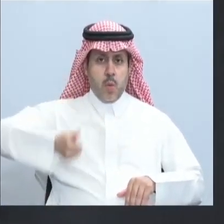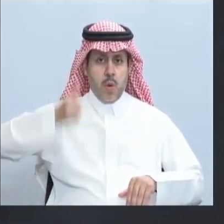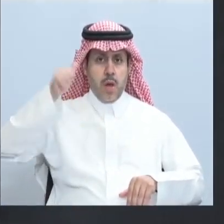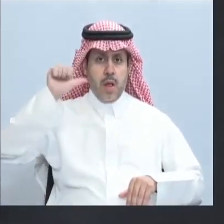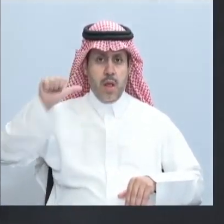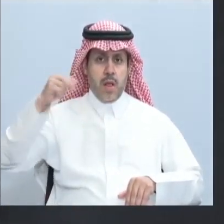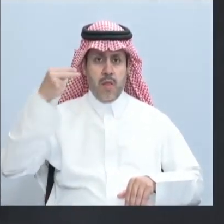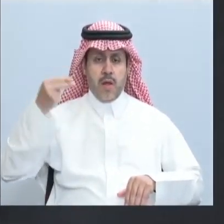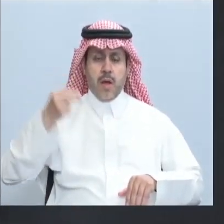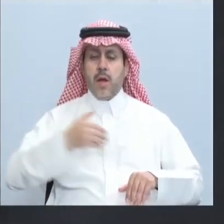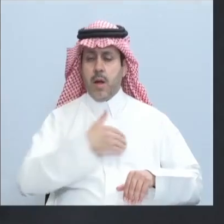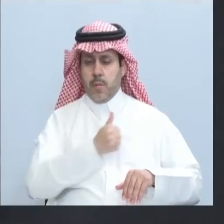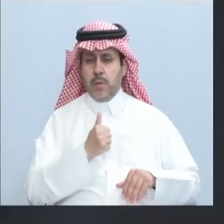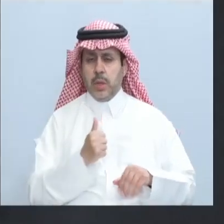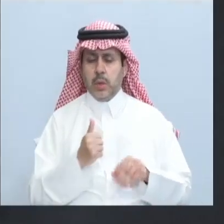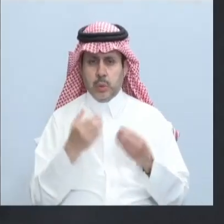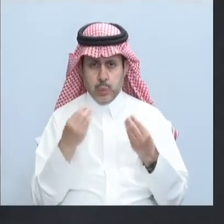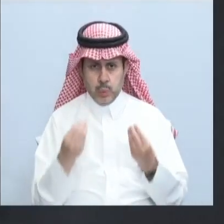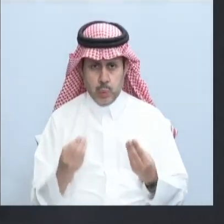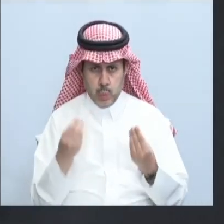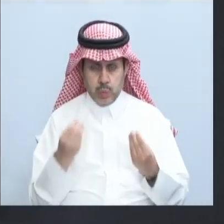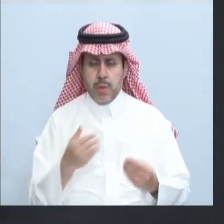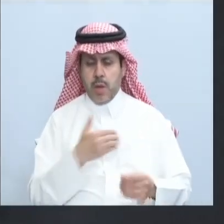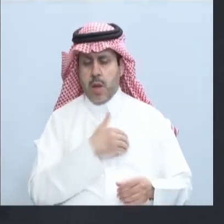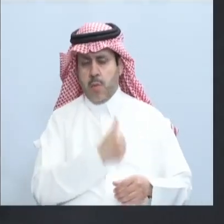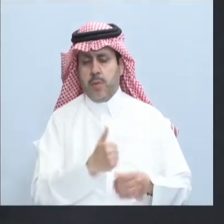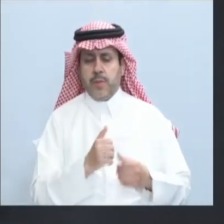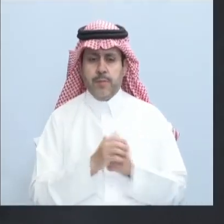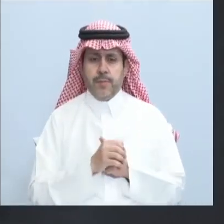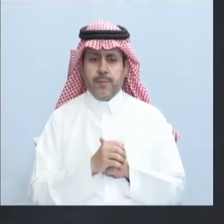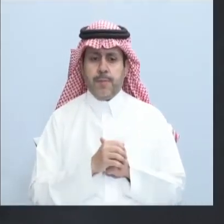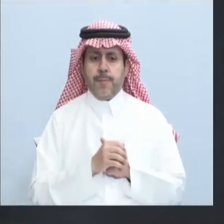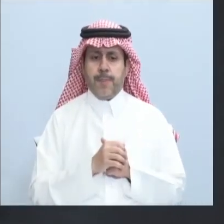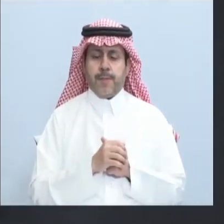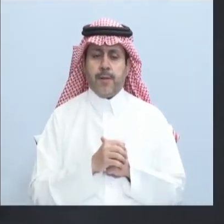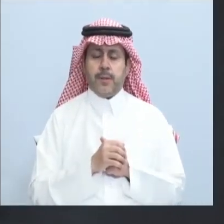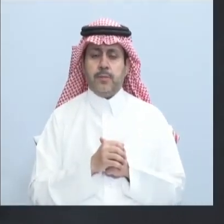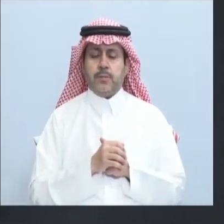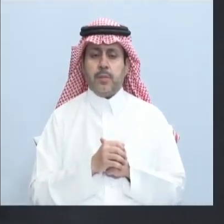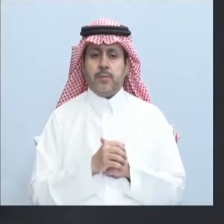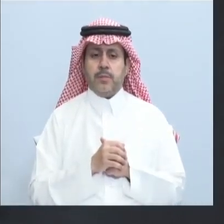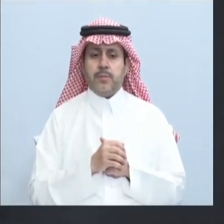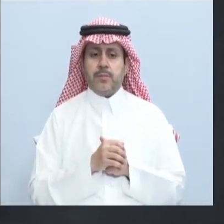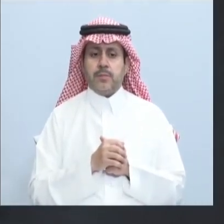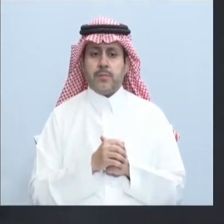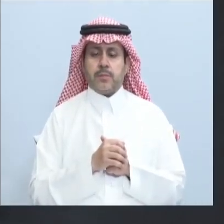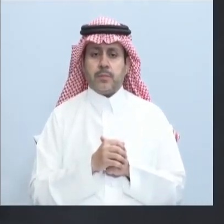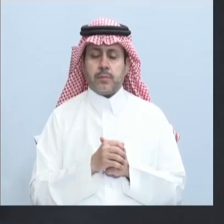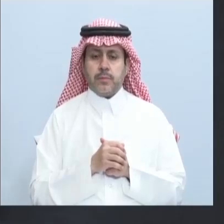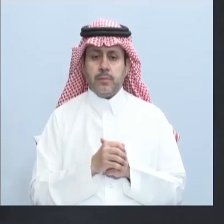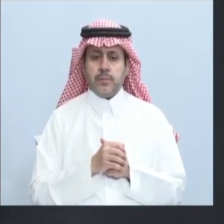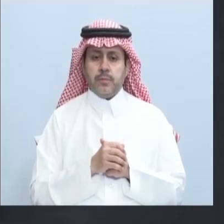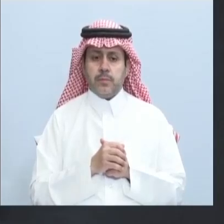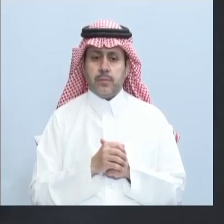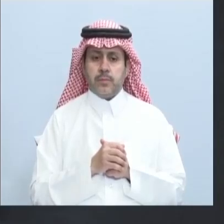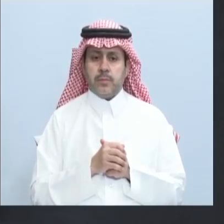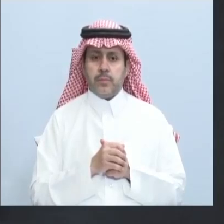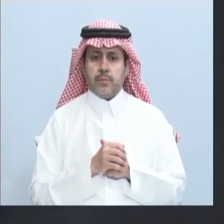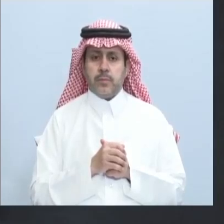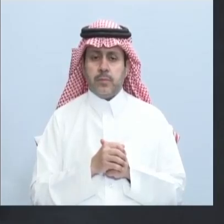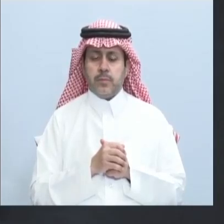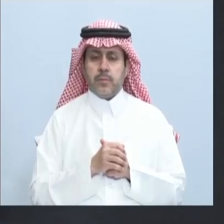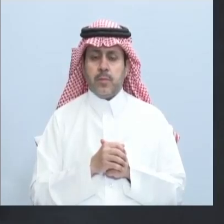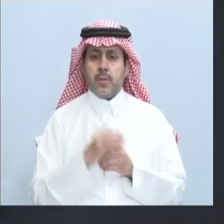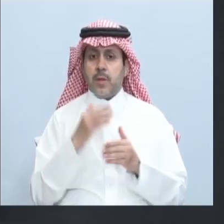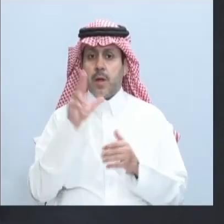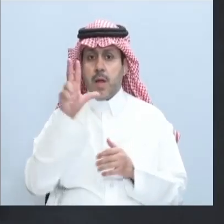للمؤمنين وارفق بهم المراد بذلك اخفظ جناحك اي تواضع للمؤمنين وارفق بهم المقتسمين